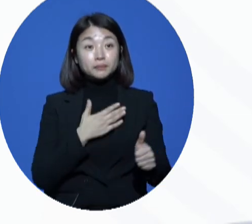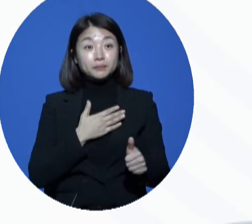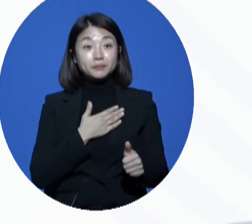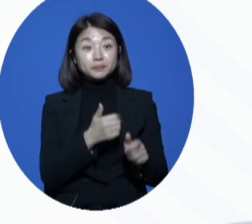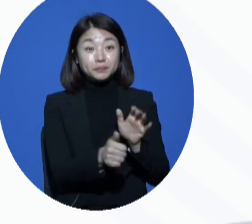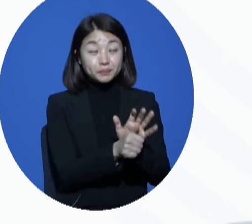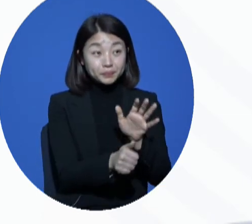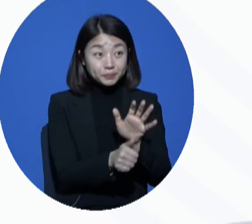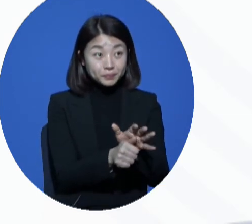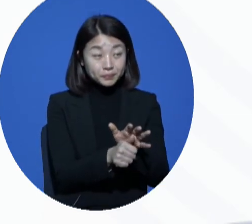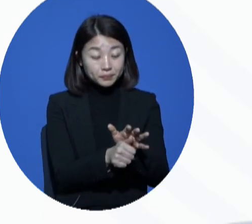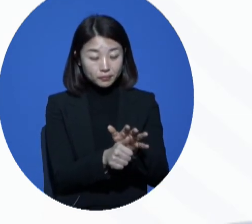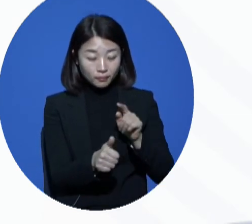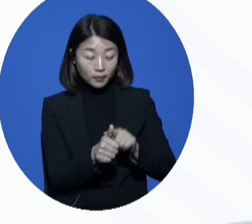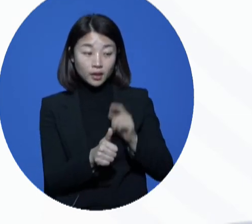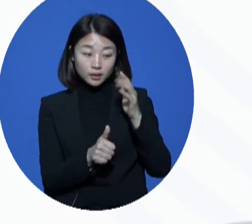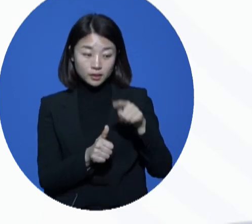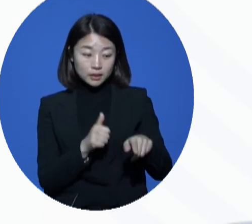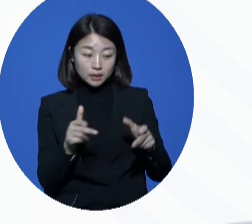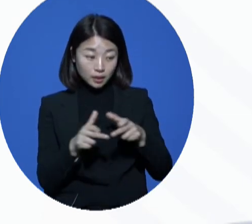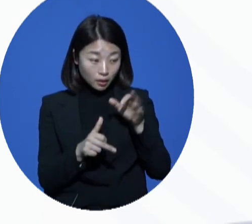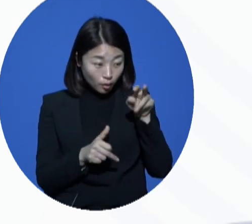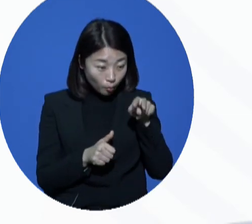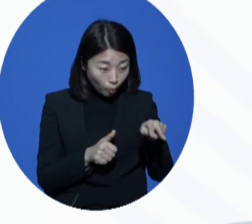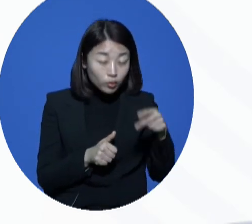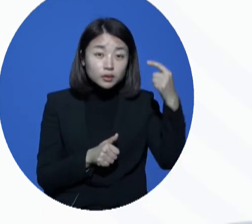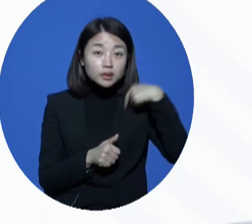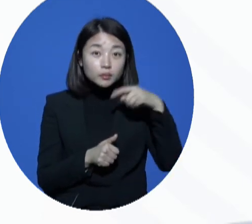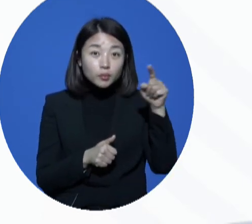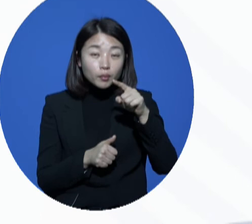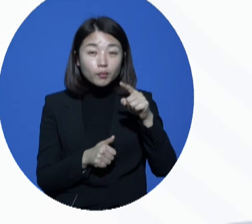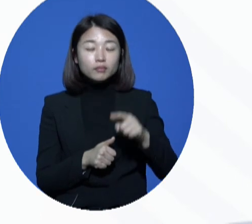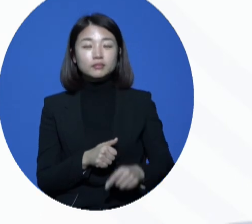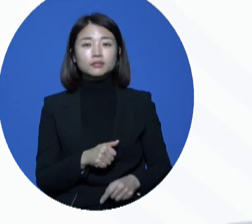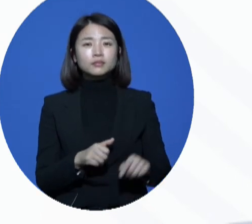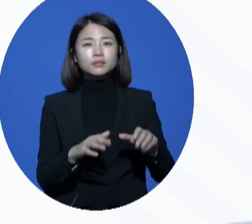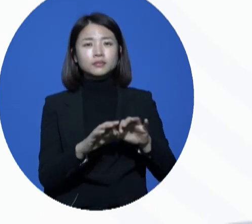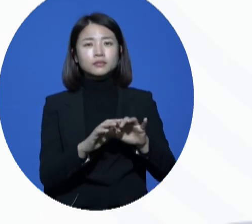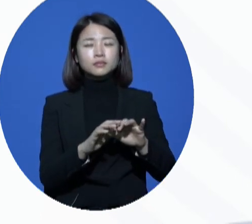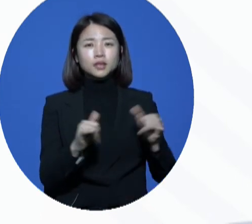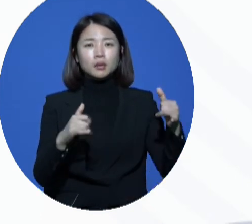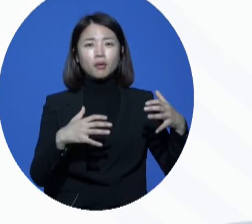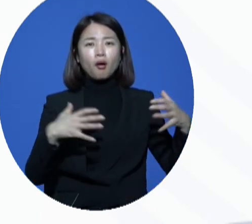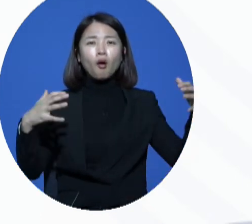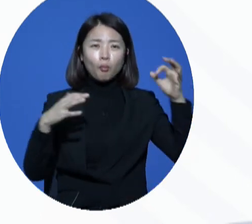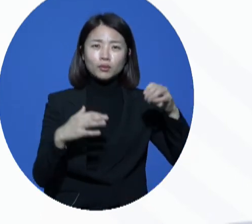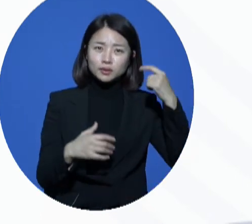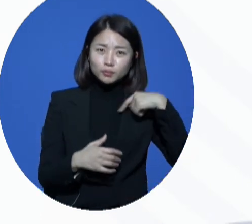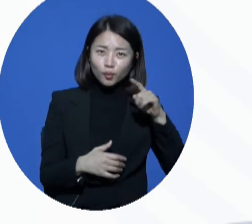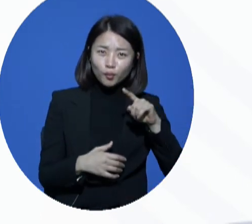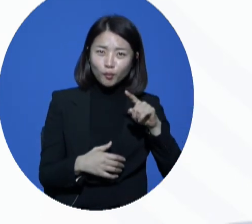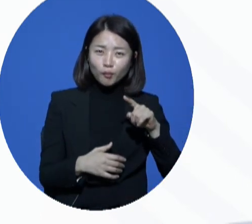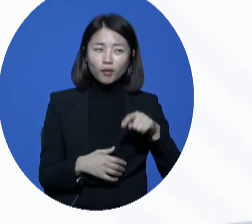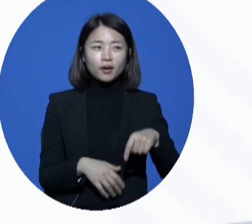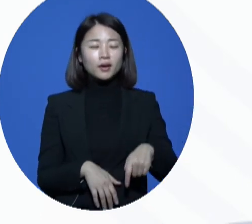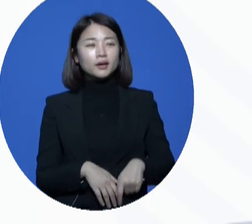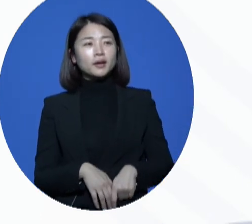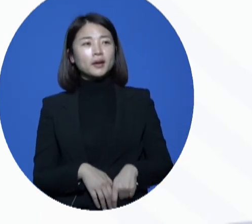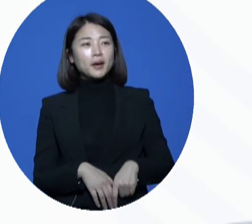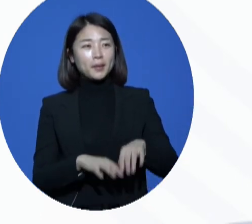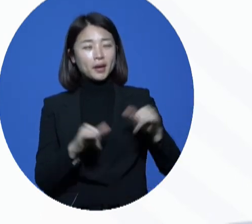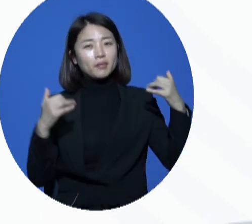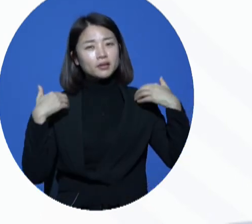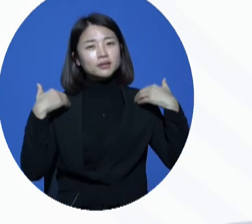어떻게 달라졌는지를 물어봤을 때 이렇게 말씀을 하셨더라고요. 사람이 커 보인다. 마음이 커져서 그런지 오묘하게도 그냥 사람이